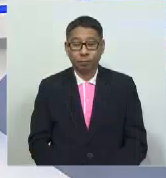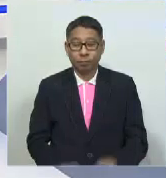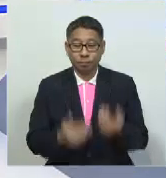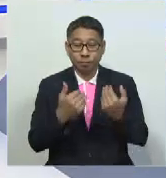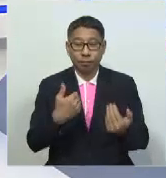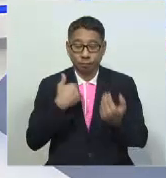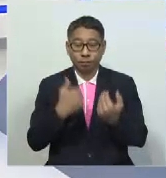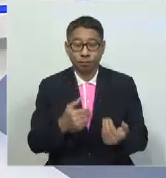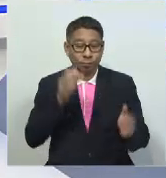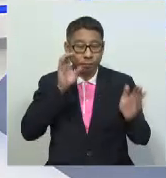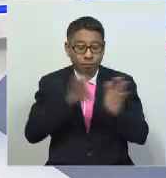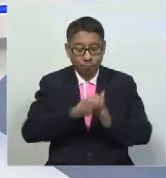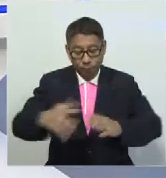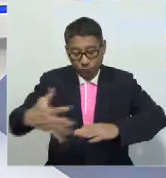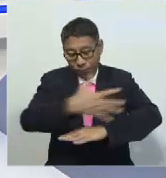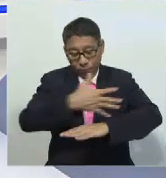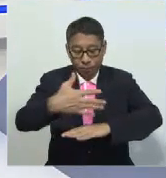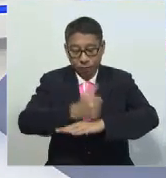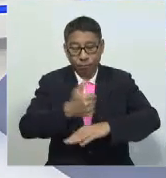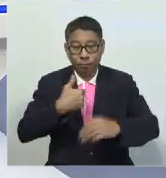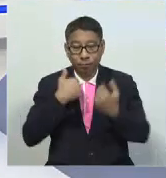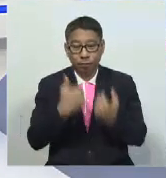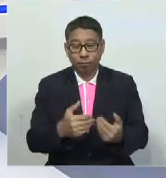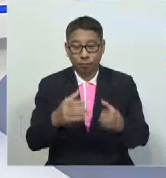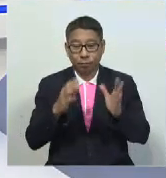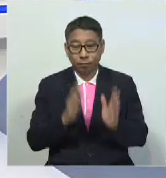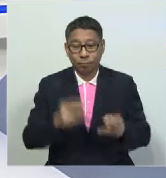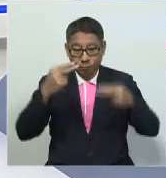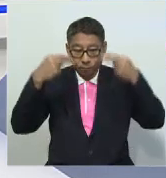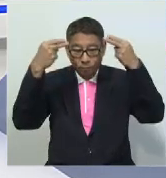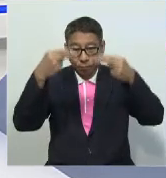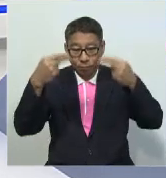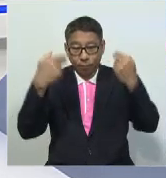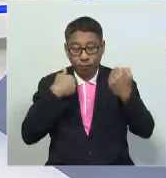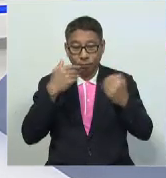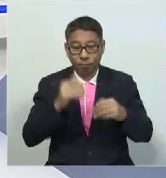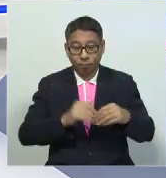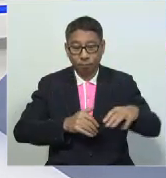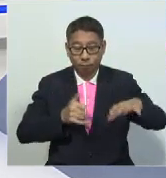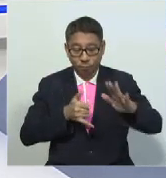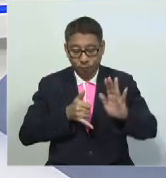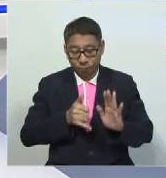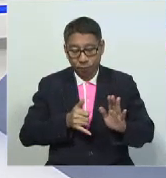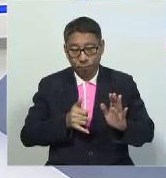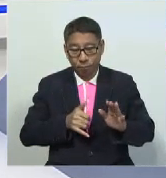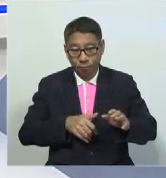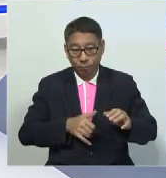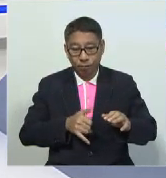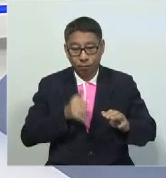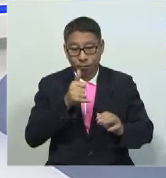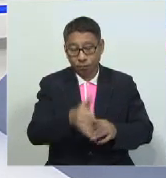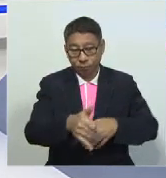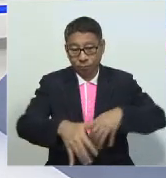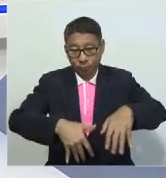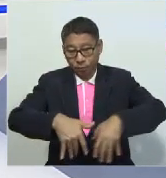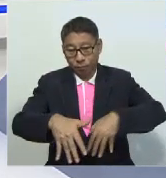ยังอยู่กันที่บรรยากาศทางการเมืองนะคะอีกหนึ่งเรื่องที่หลายภาคส่วนเนี่ยเป็นห่วงก็คือเรื่องของการหาเสียงของพรรคการเมืองค่ะที่มีการนำเสน